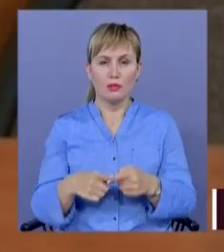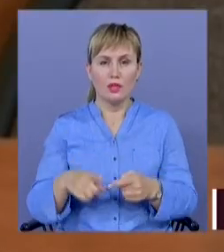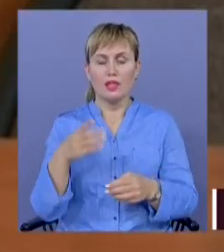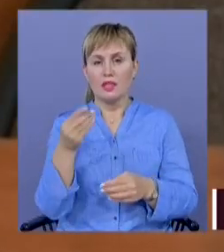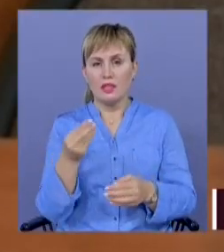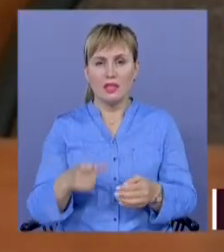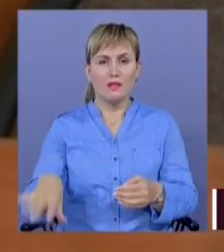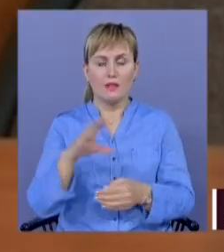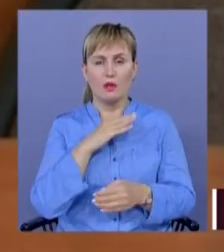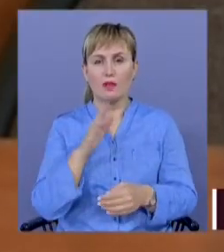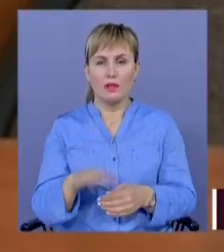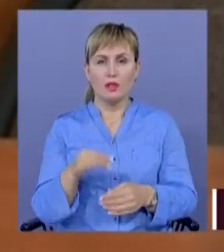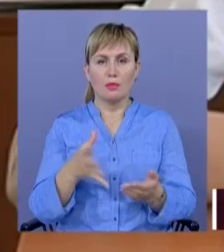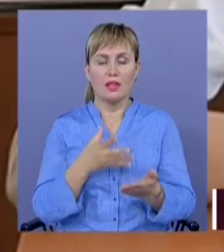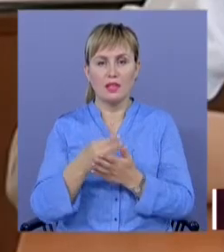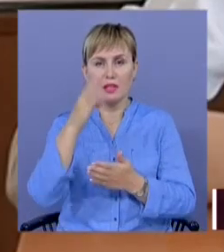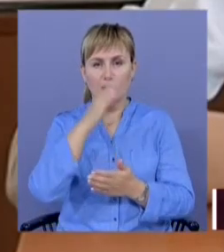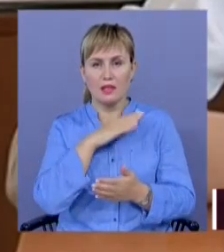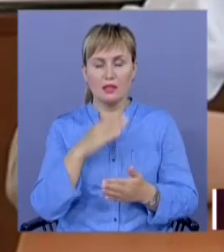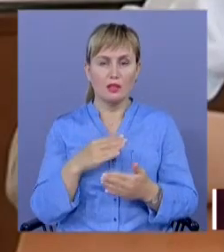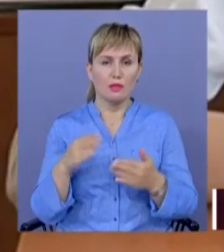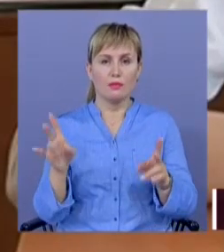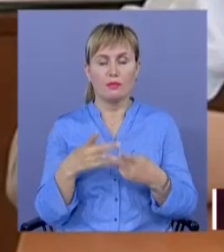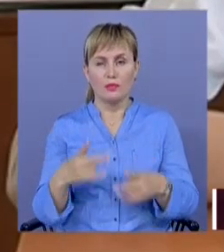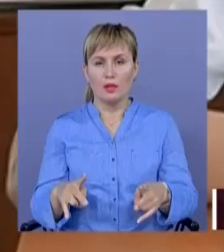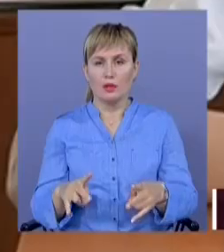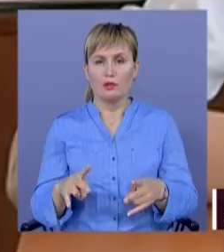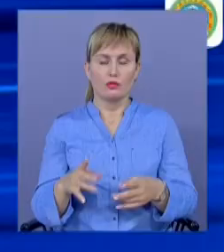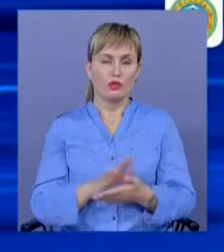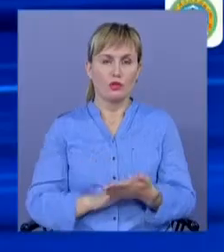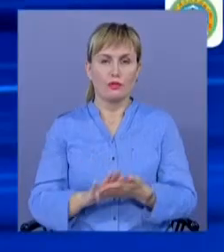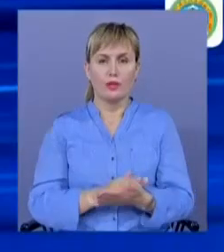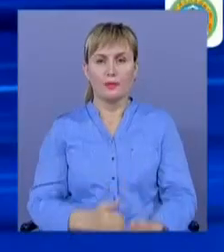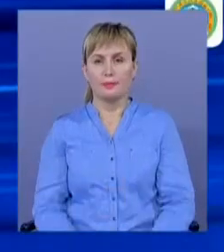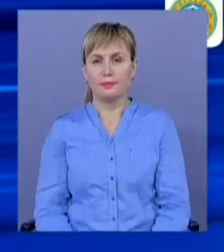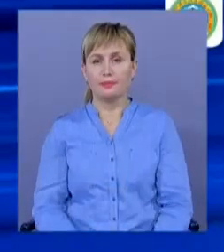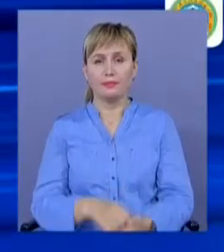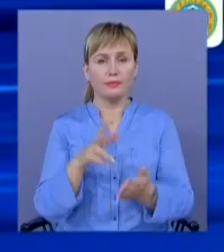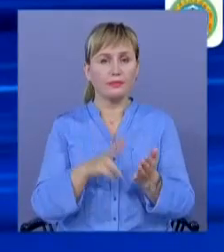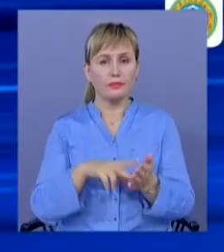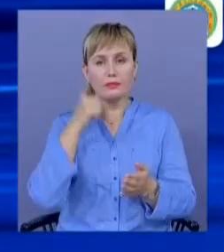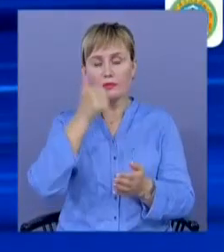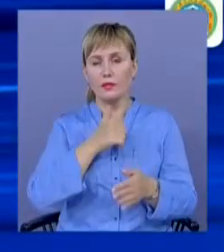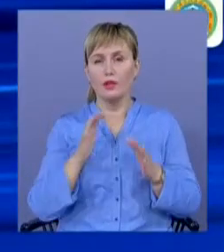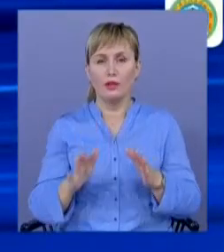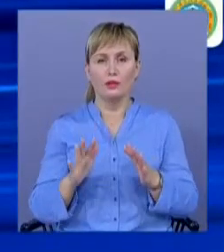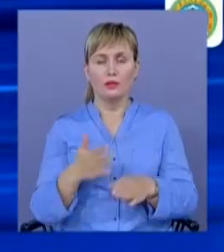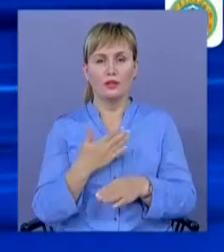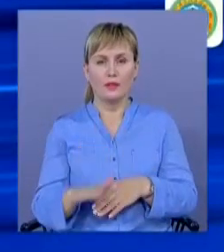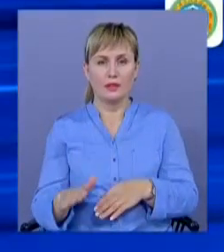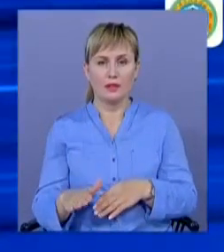Средств на все хватает. И платить родителям ни под каким предлогом не нужно. В 2018 году только